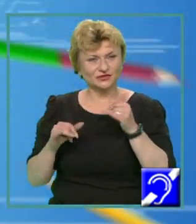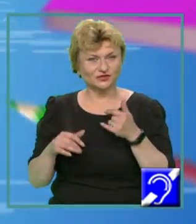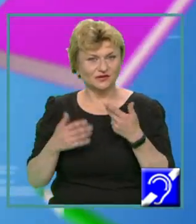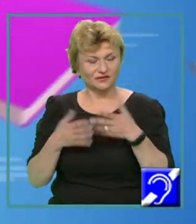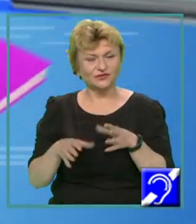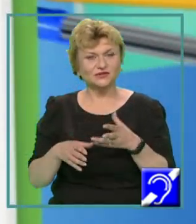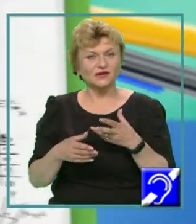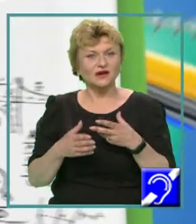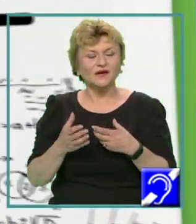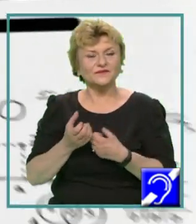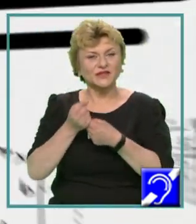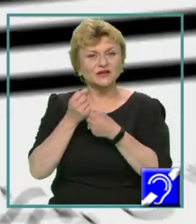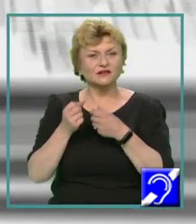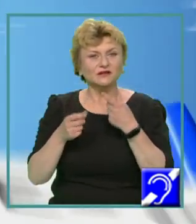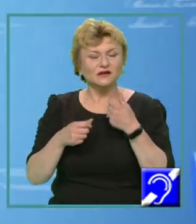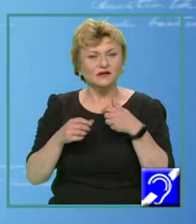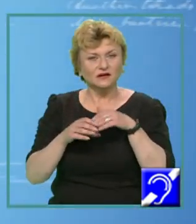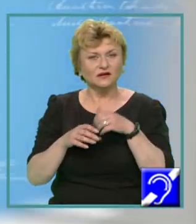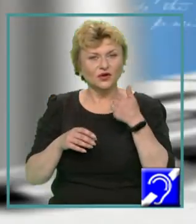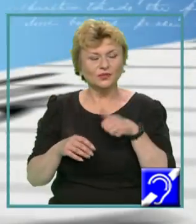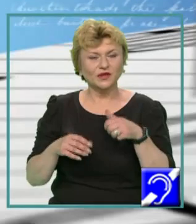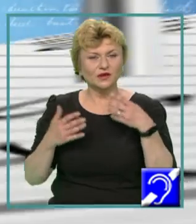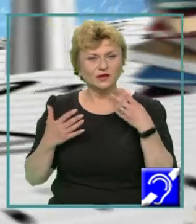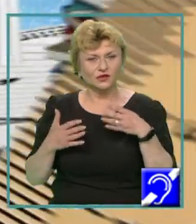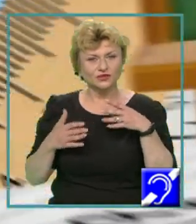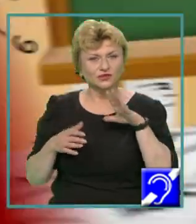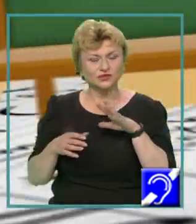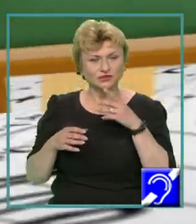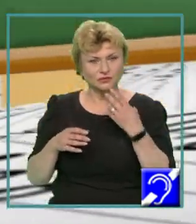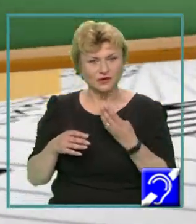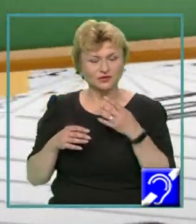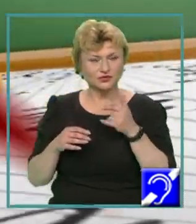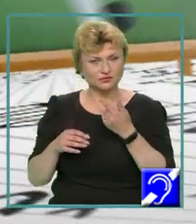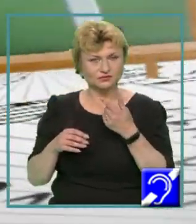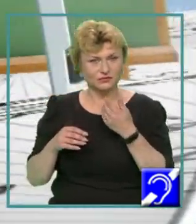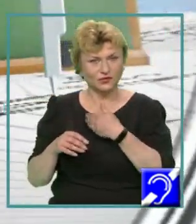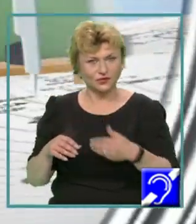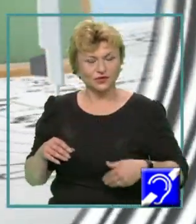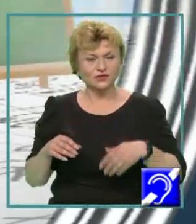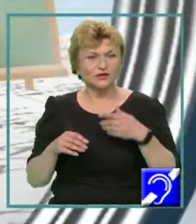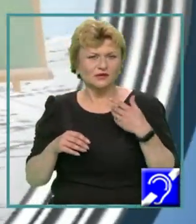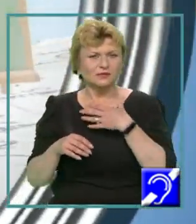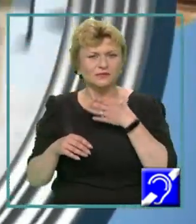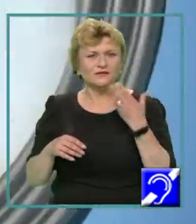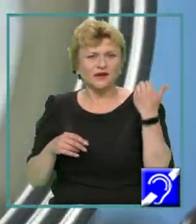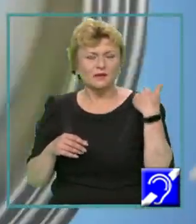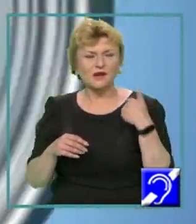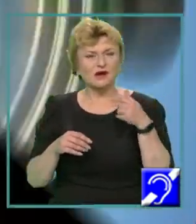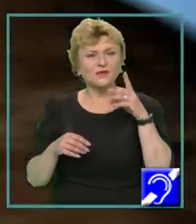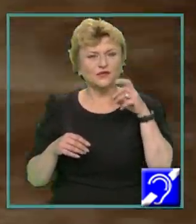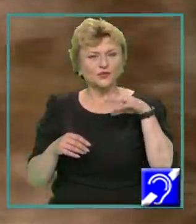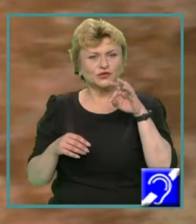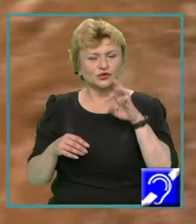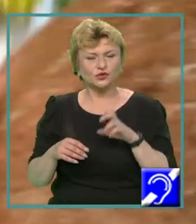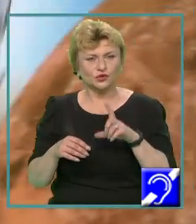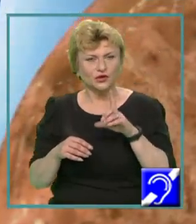anul 1864, pe locul fostei Academii Domnești de la București, de către domnitorul Alexandru Ioan Cuza, care a împărțit